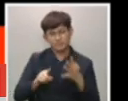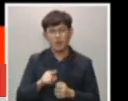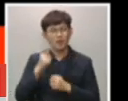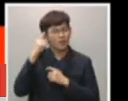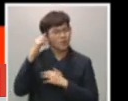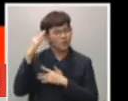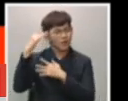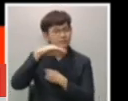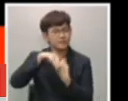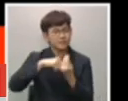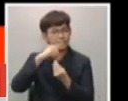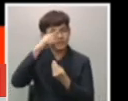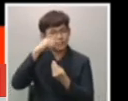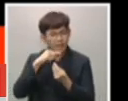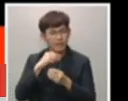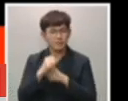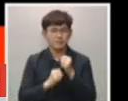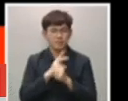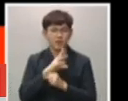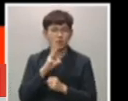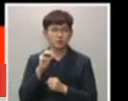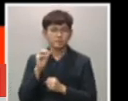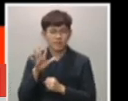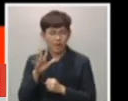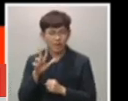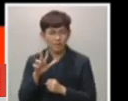จะเห็นเศรษฐกิจไทยโตปี63เนี่ย